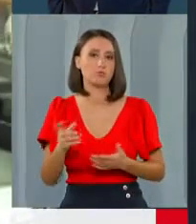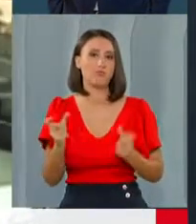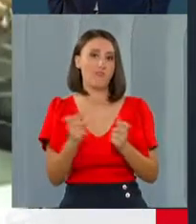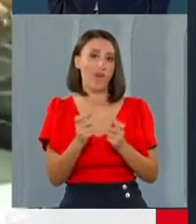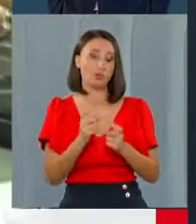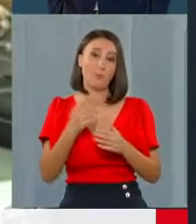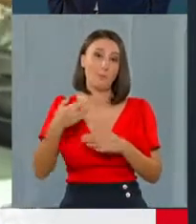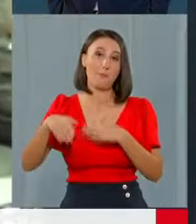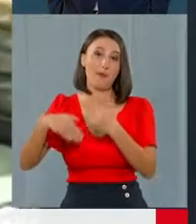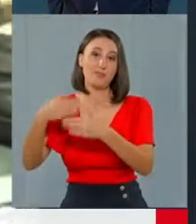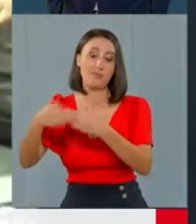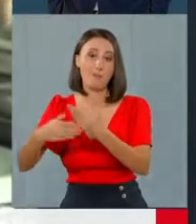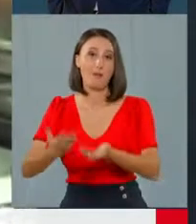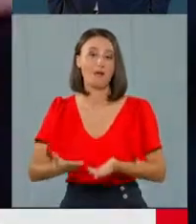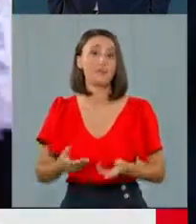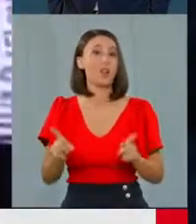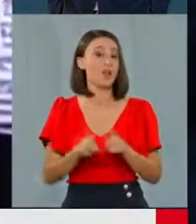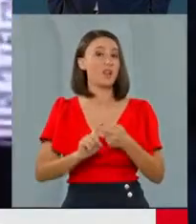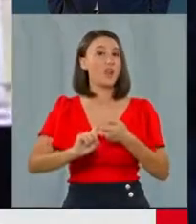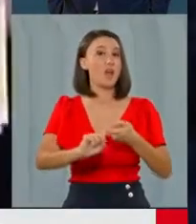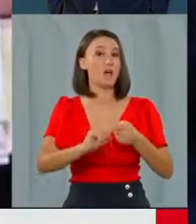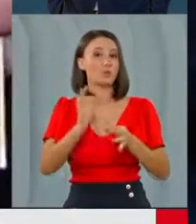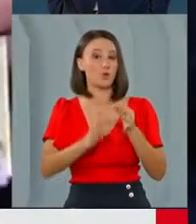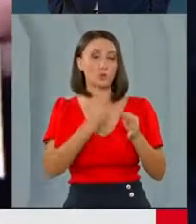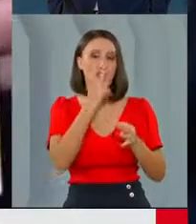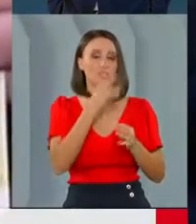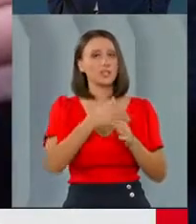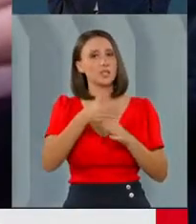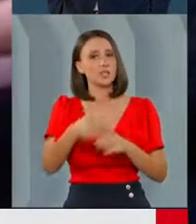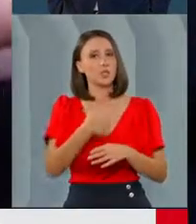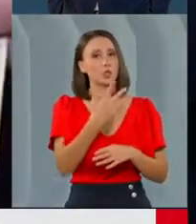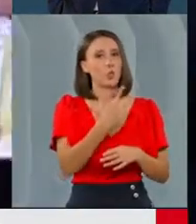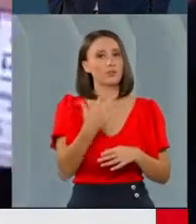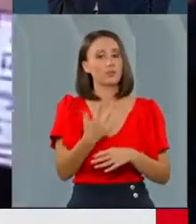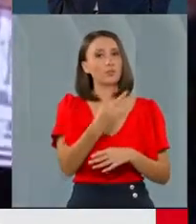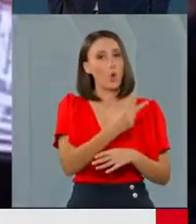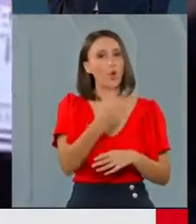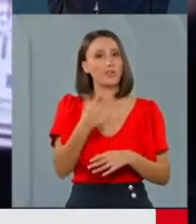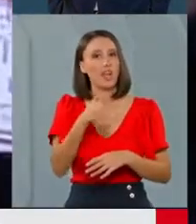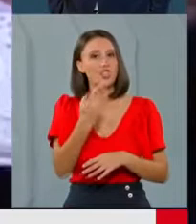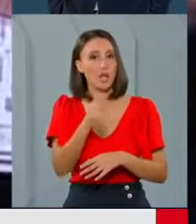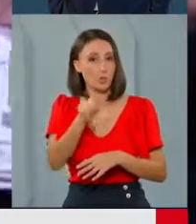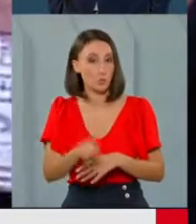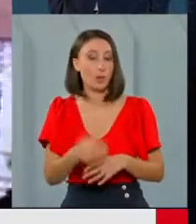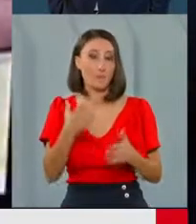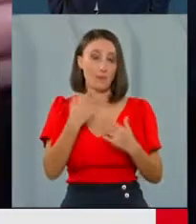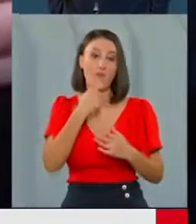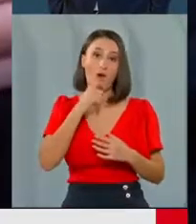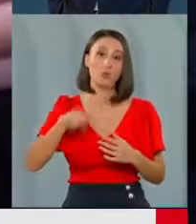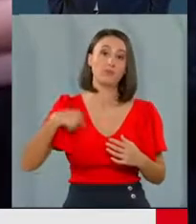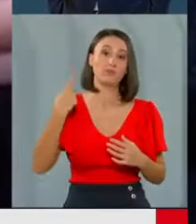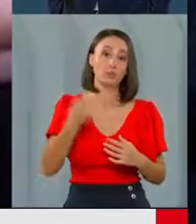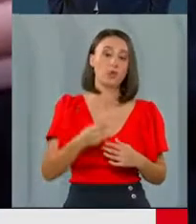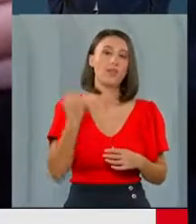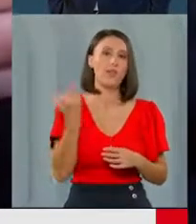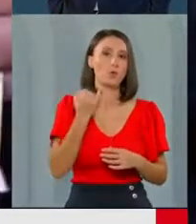dar mai departe pe lanțurile economice efectele se văd cu o întârziere 2, 3, chiar 6 luni. Astfel încât în primăvara anului viitor, undeva în